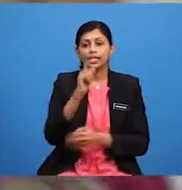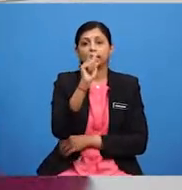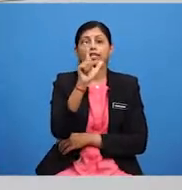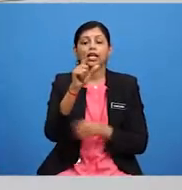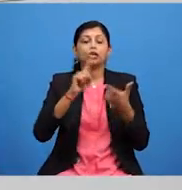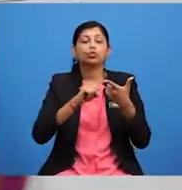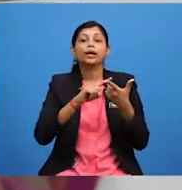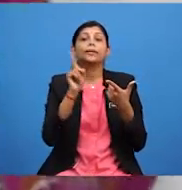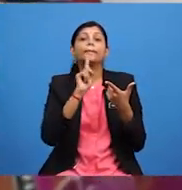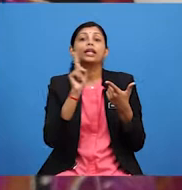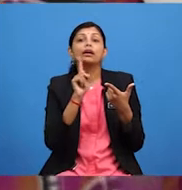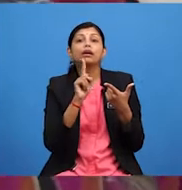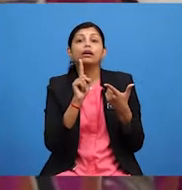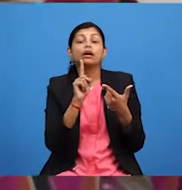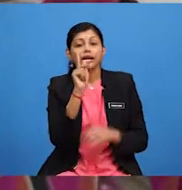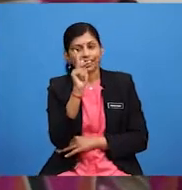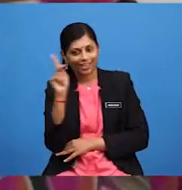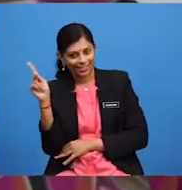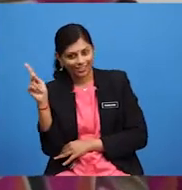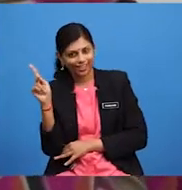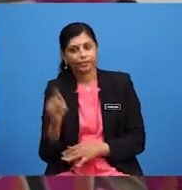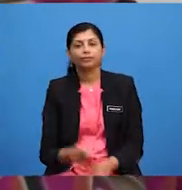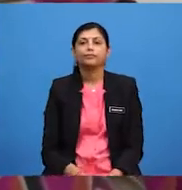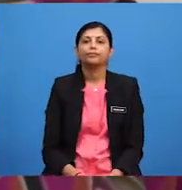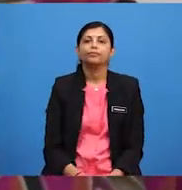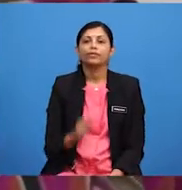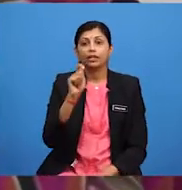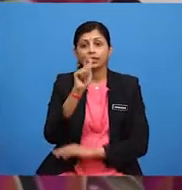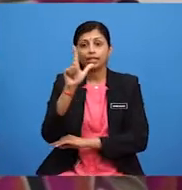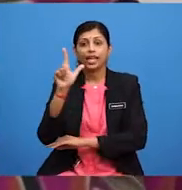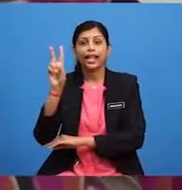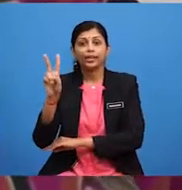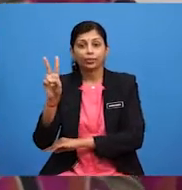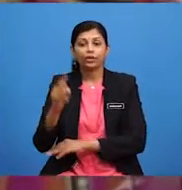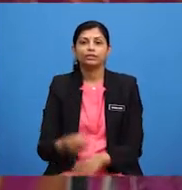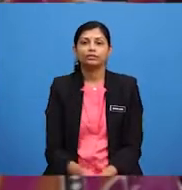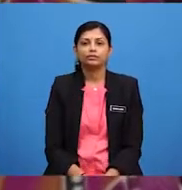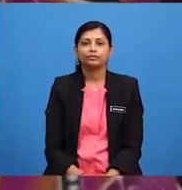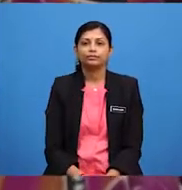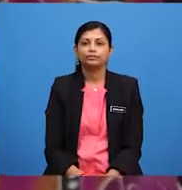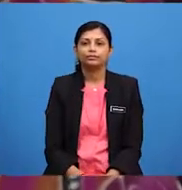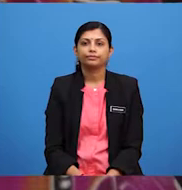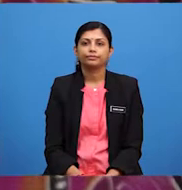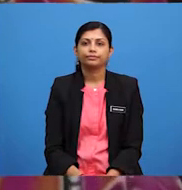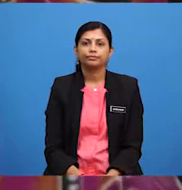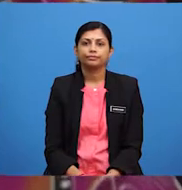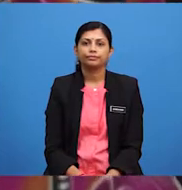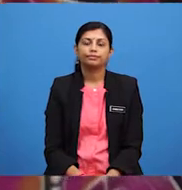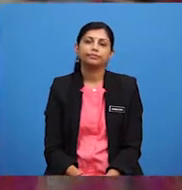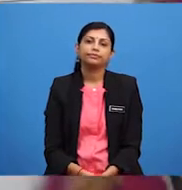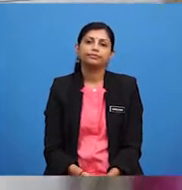di sebelah kanan atas garis ufuk dan melabelkan dengan label titik lenyap